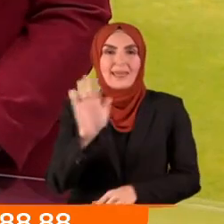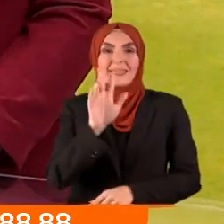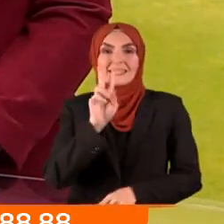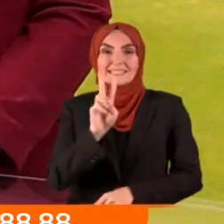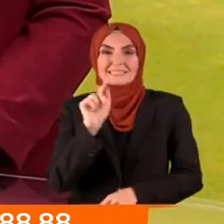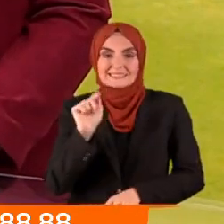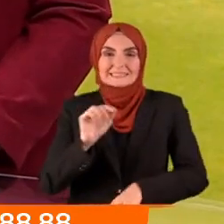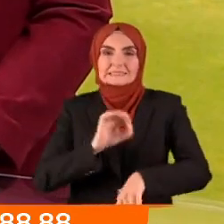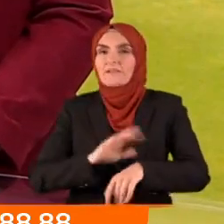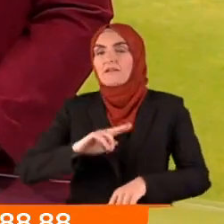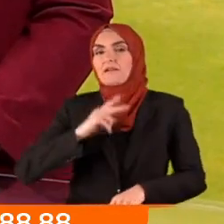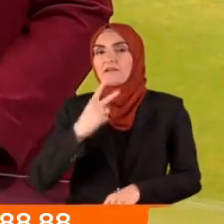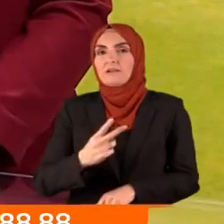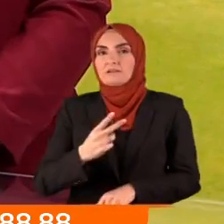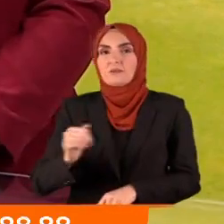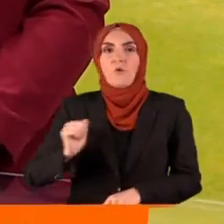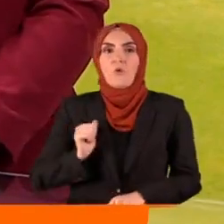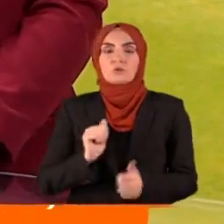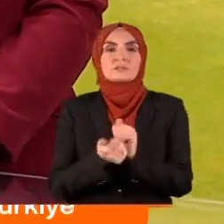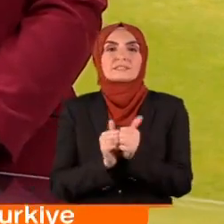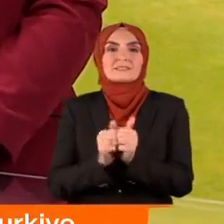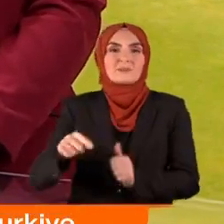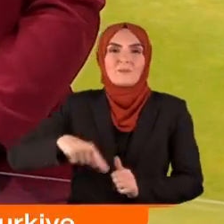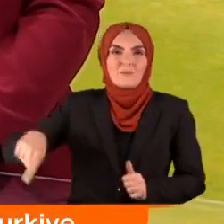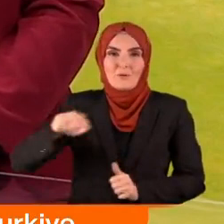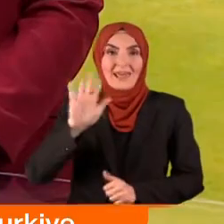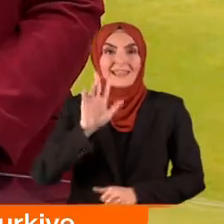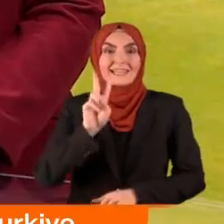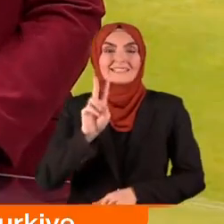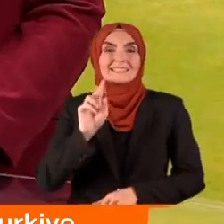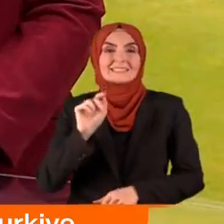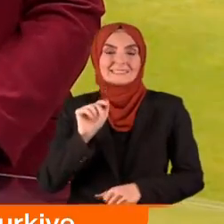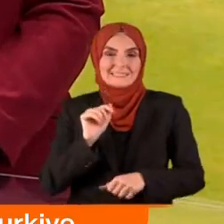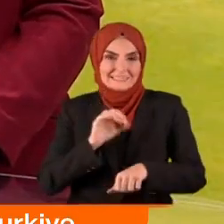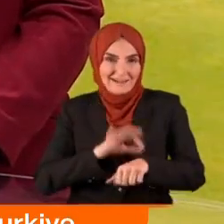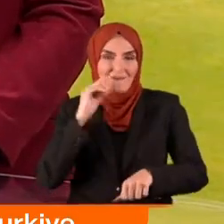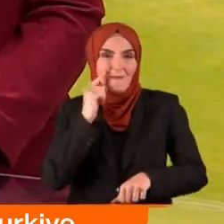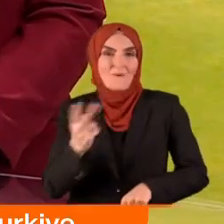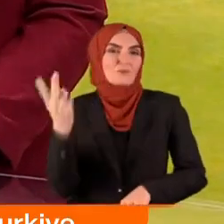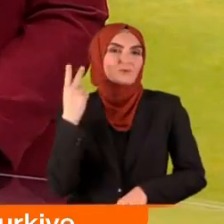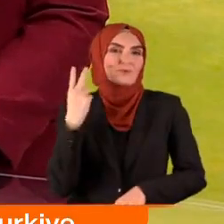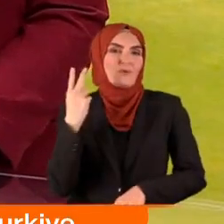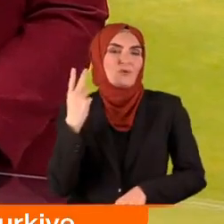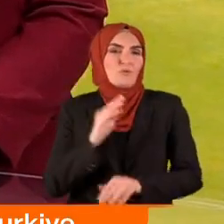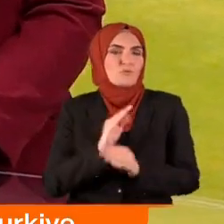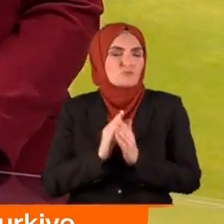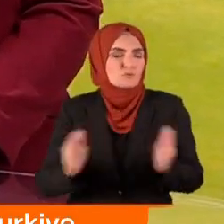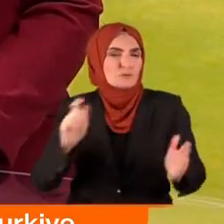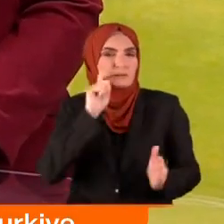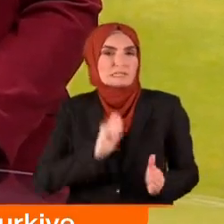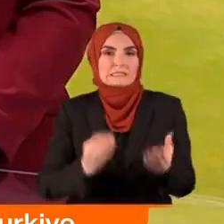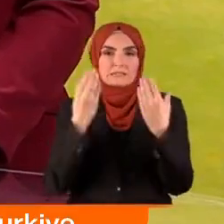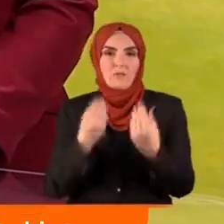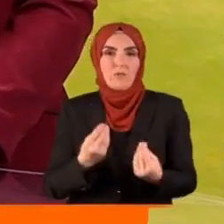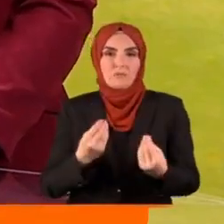kadar. Ordu sporluların 52. dakika şovunda büyük bir rezalet yaşandı. Sahaya atılan konfetileri görenler